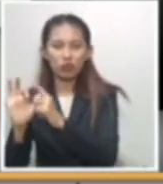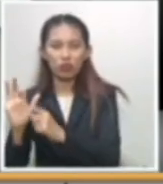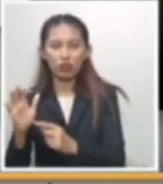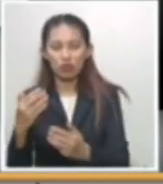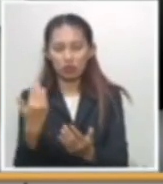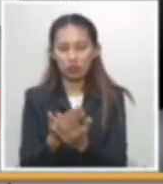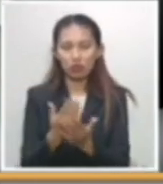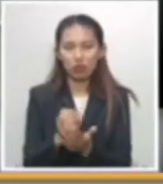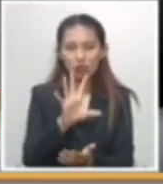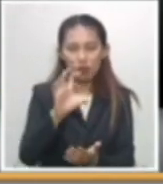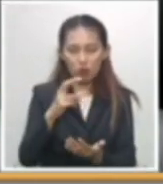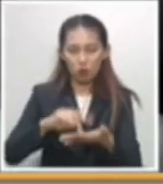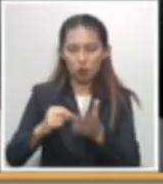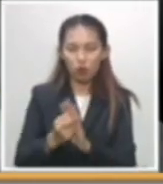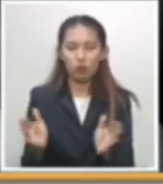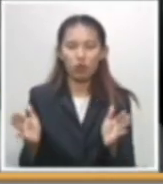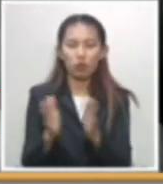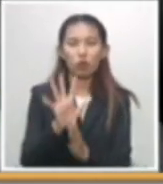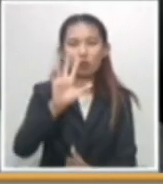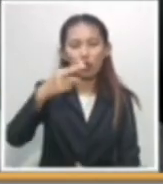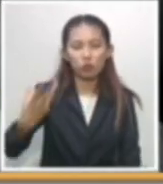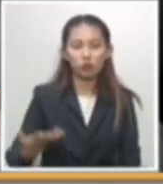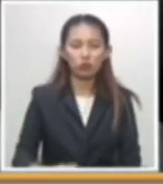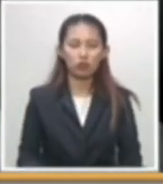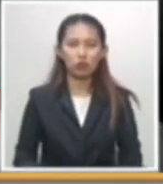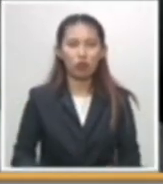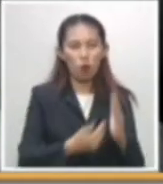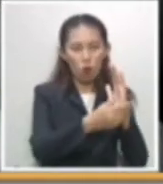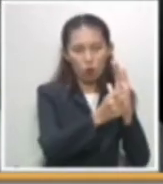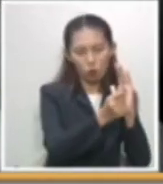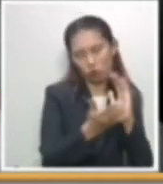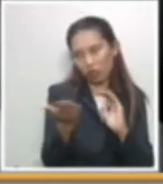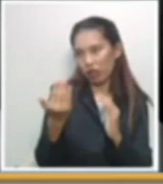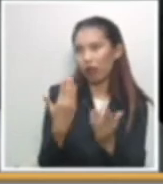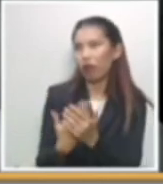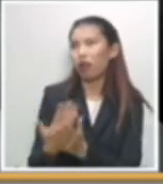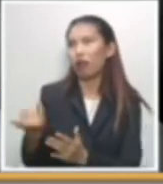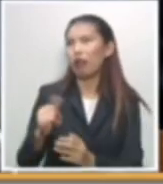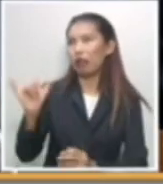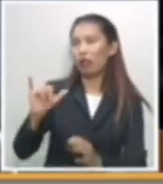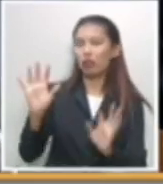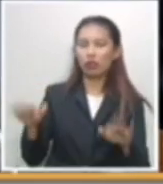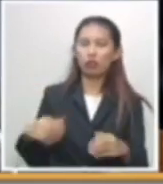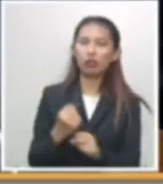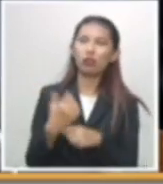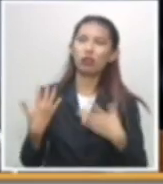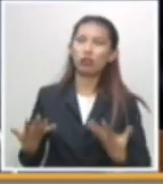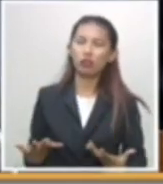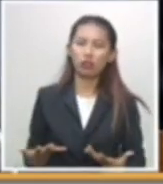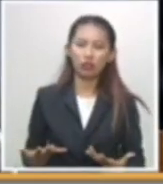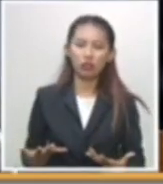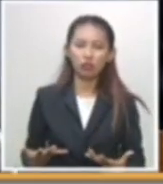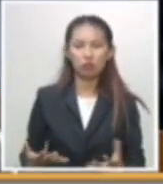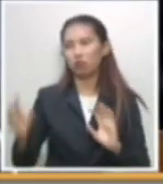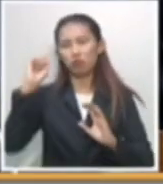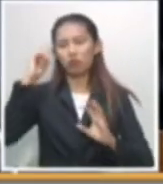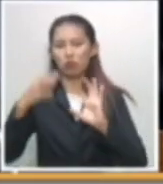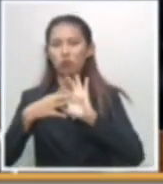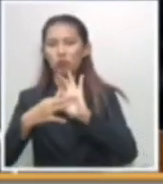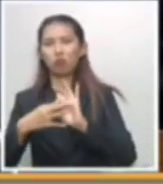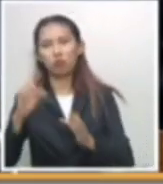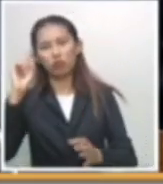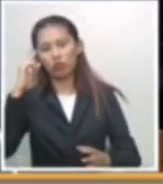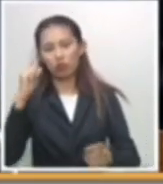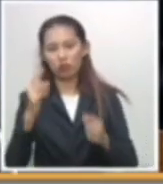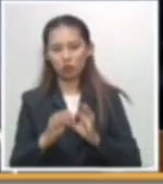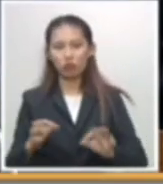อยู่ชาวอำเภอทุ่งศรีอุดมบ้านผมเขาก็ทวงมาว่าเขายังไม่ได้ไม่รู้ใครเกี่ยวข้องผมเชื่อว่าเป็นรัฐมนตรีเกษตรรัฐมนตรีพาณิชย์เนี่ยต้อง